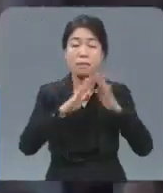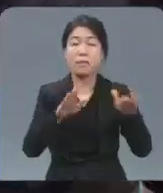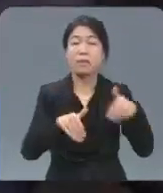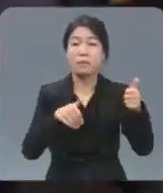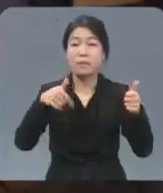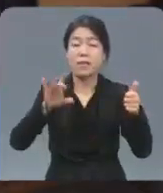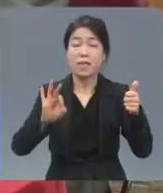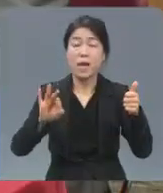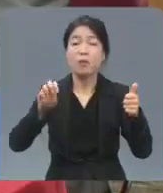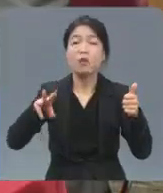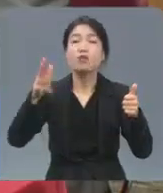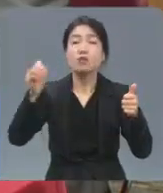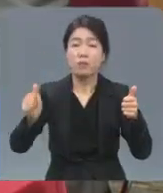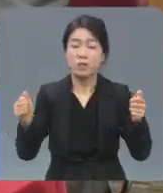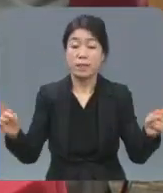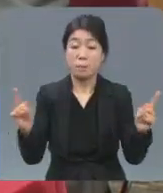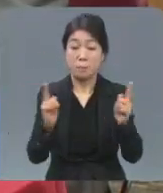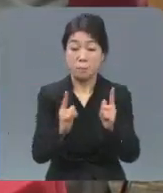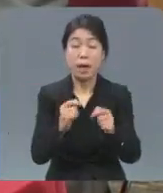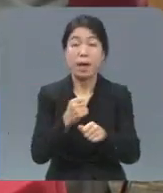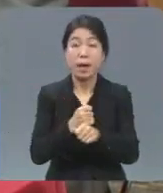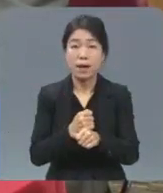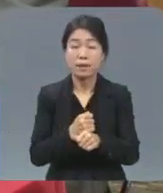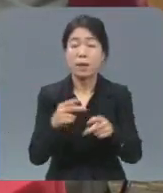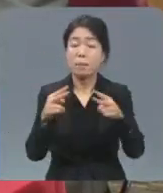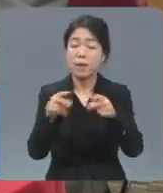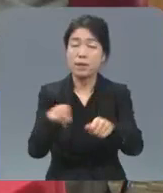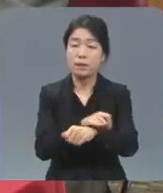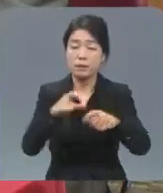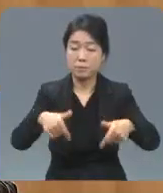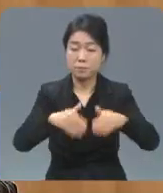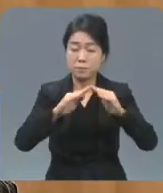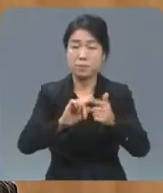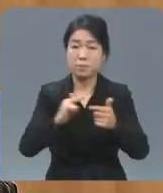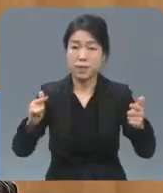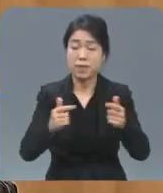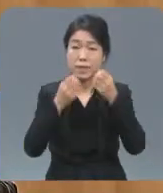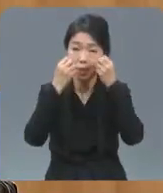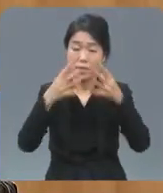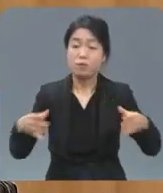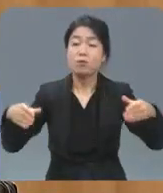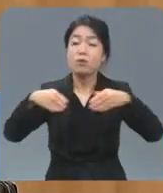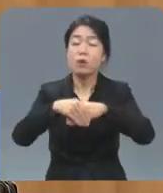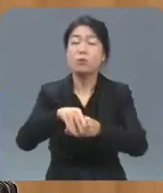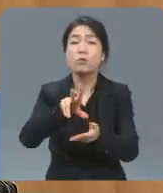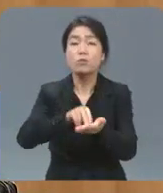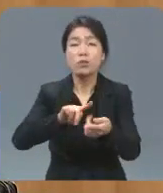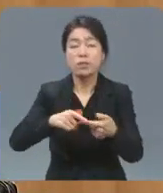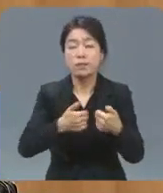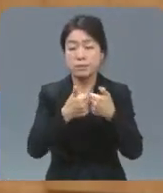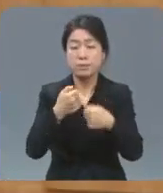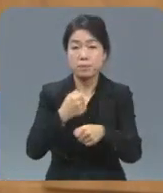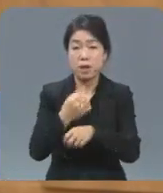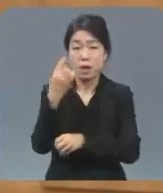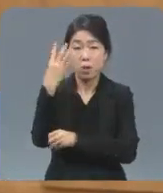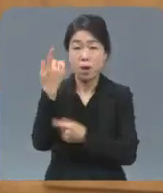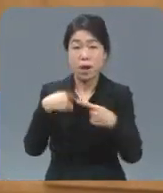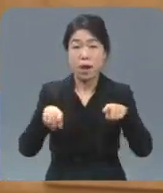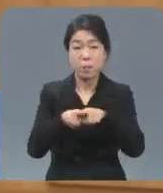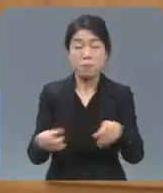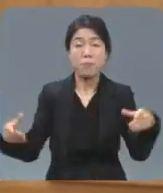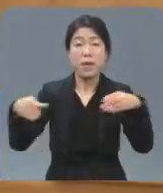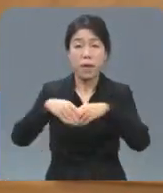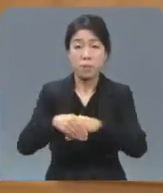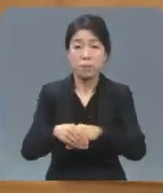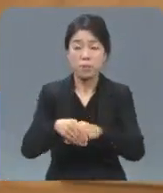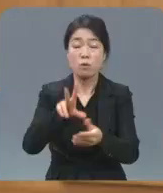전남지사와 강기정 광주시장 등이 참석해 반도체 특화산단 조성 등 신규 협력 과제를 논의하고 기존 공동 협력